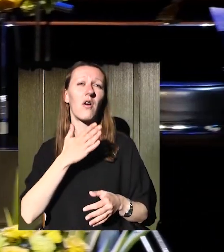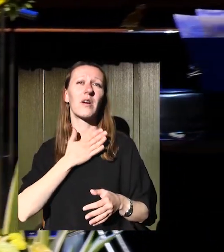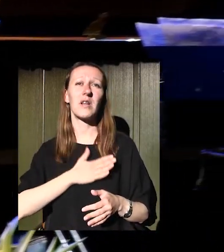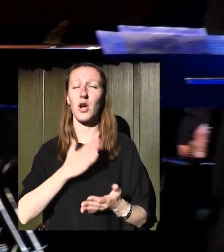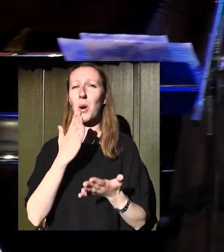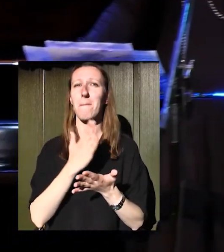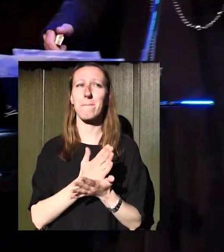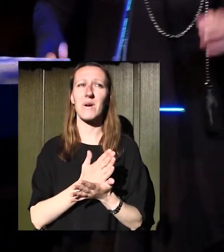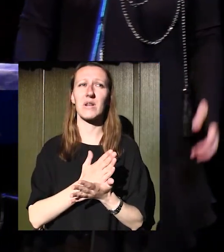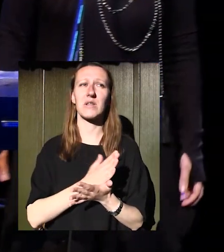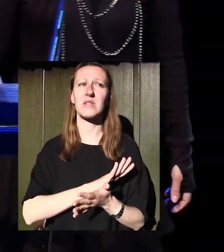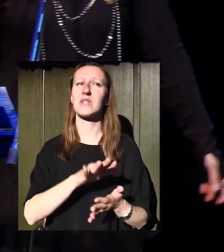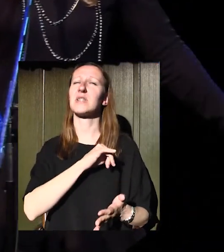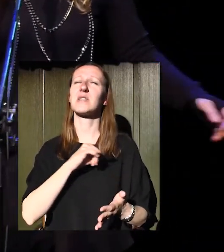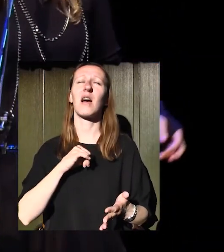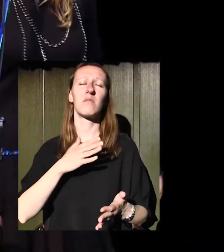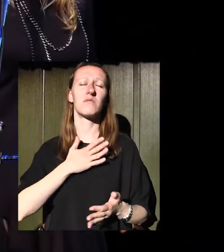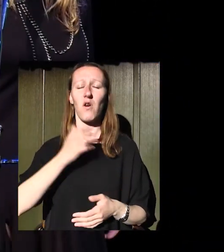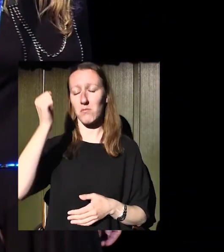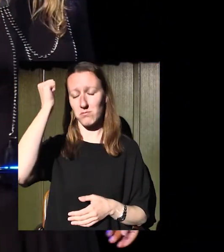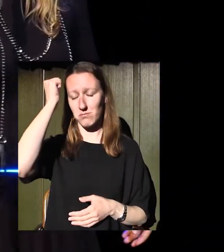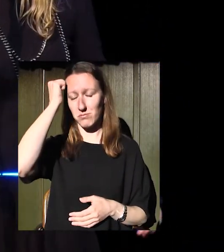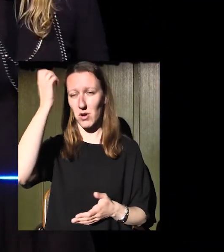Čovjek htio biti sam svoj